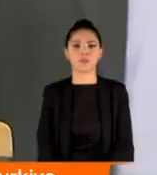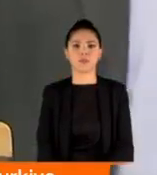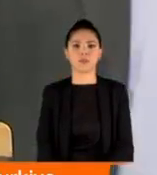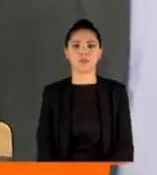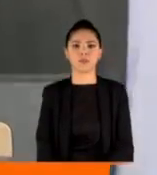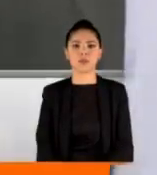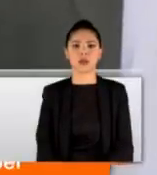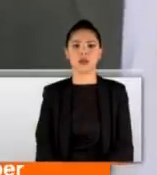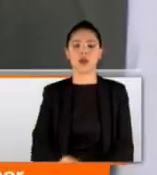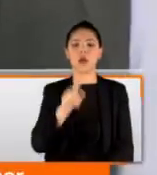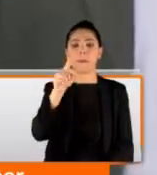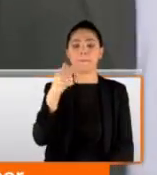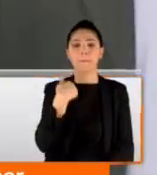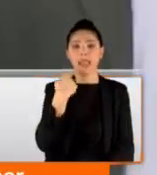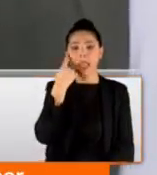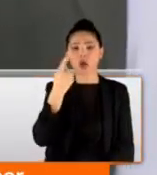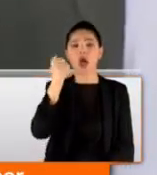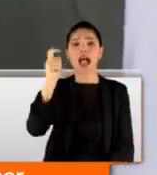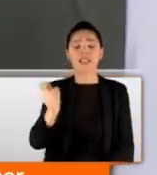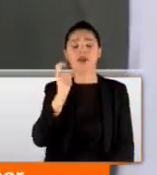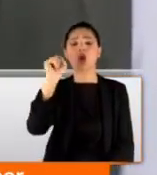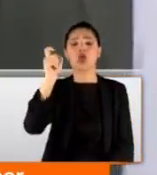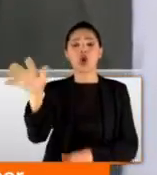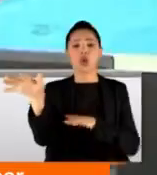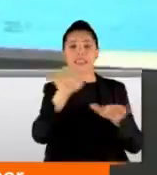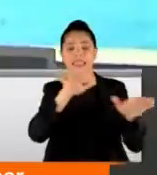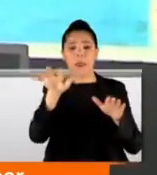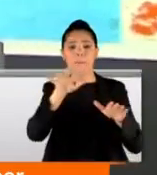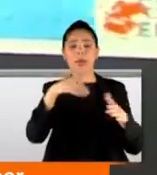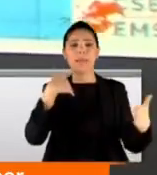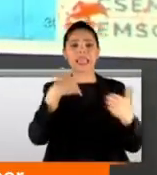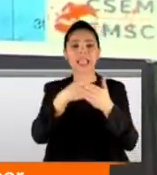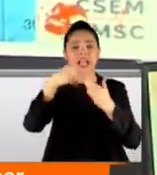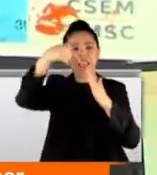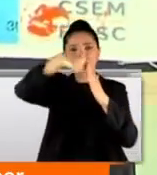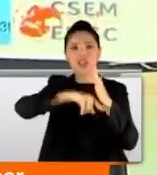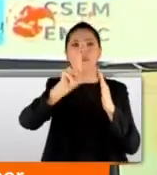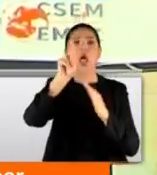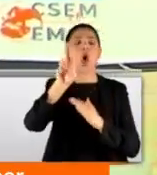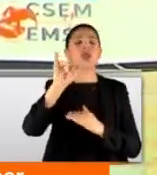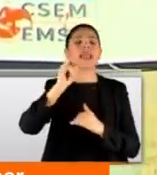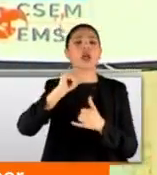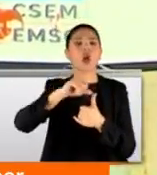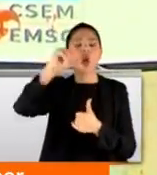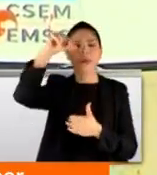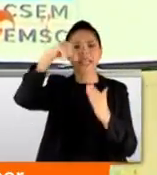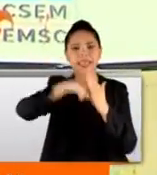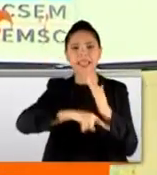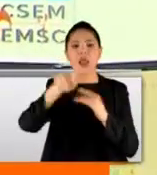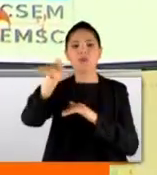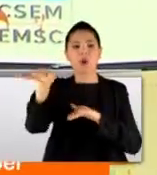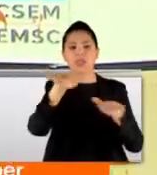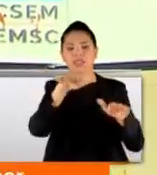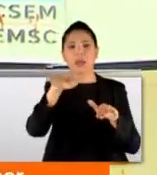Bizlerimize göre moment magnitüt büyüklüğü 6,9 bu depremin. Yaklaşık derinliği 10-12 kilometre civarında olan bir depremden, sığ